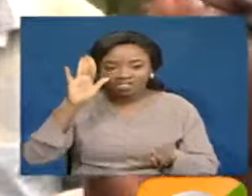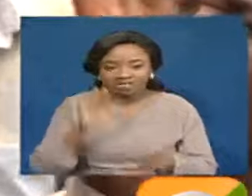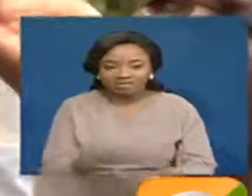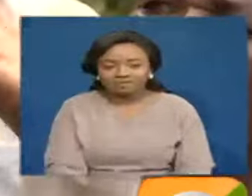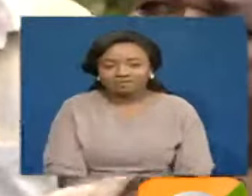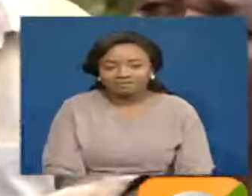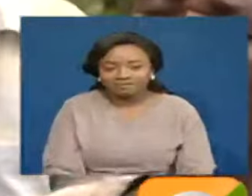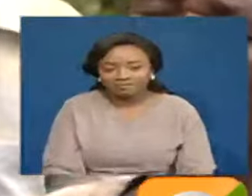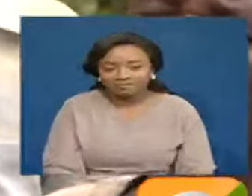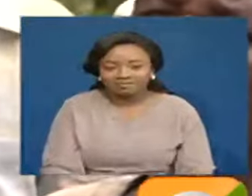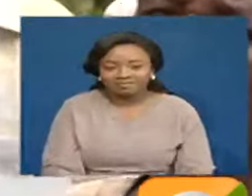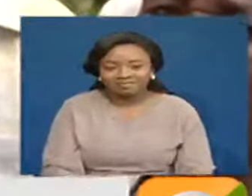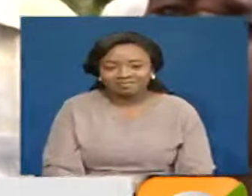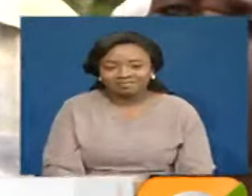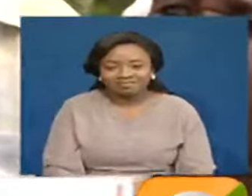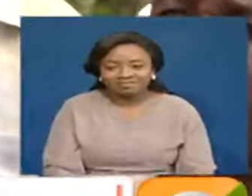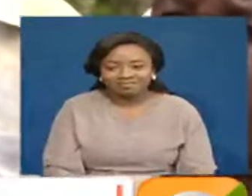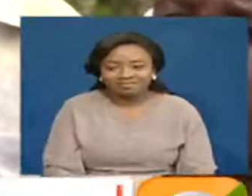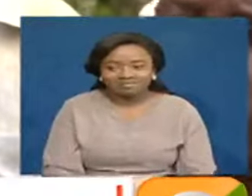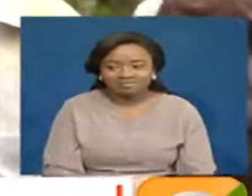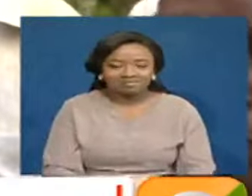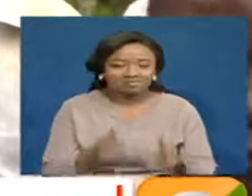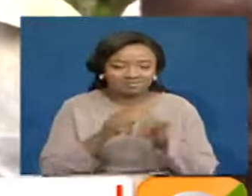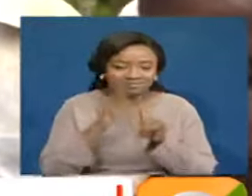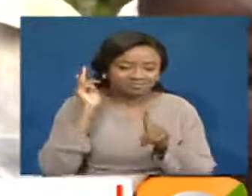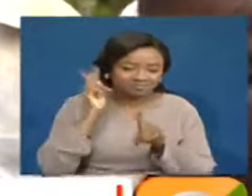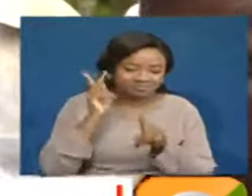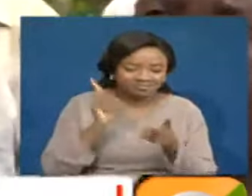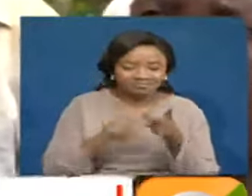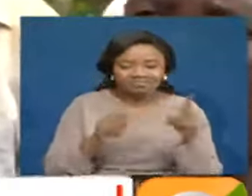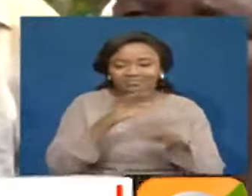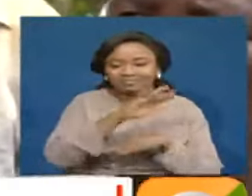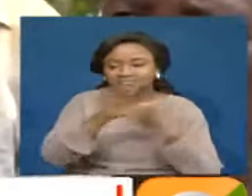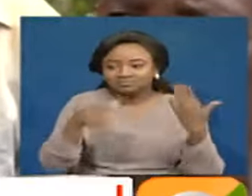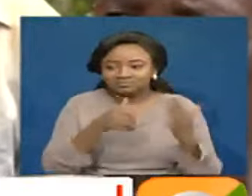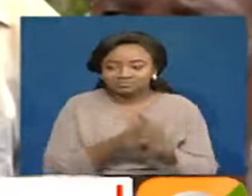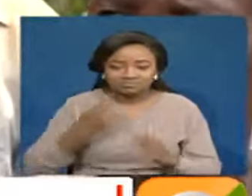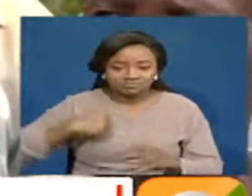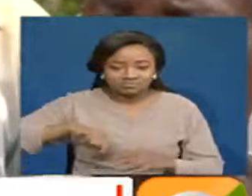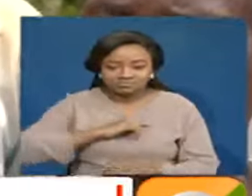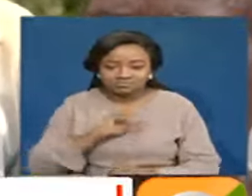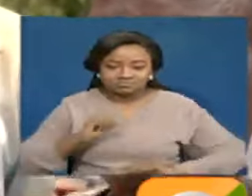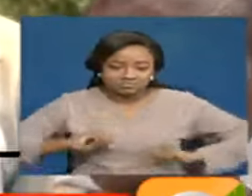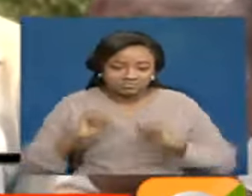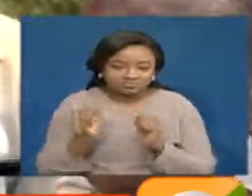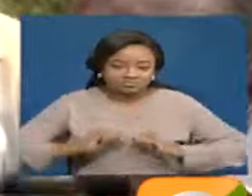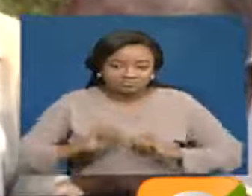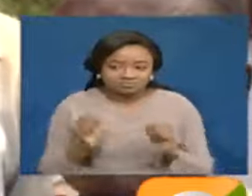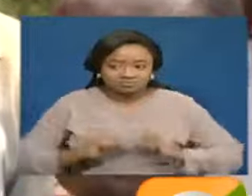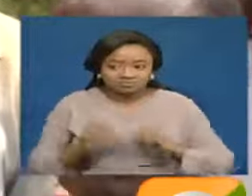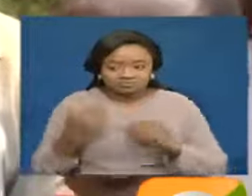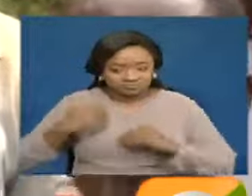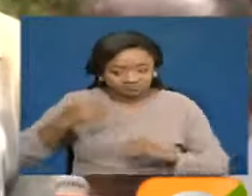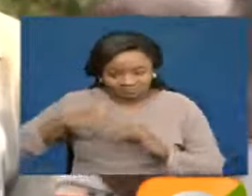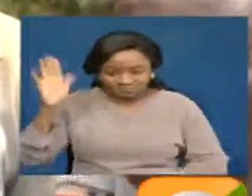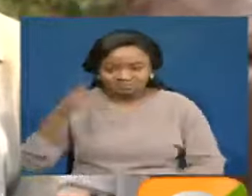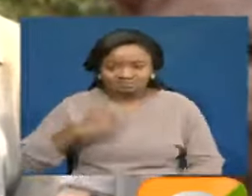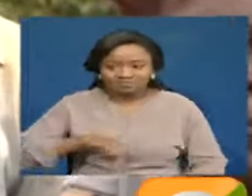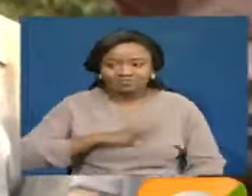kwa hata Kisii, hata Keroka, hata wote. Tuko na furaha, tutaenda